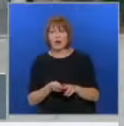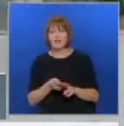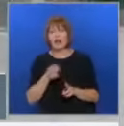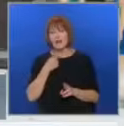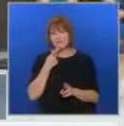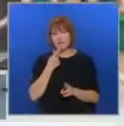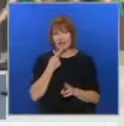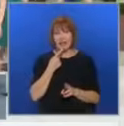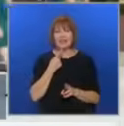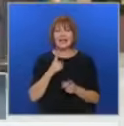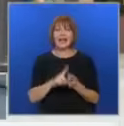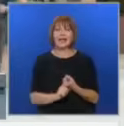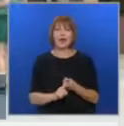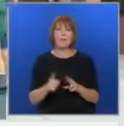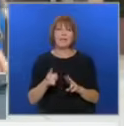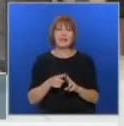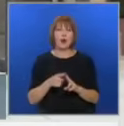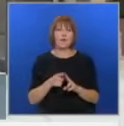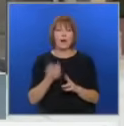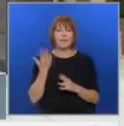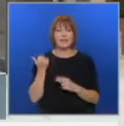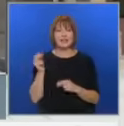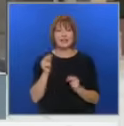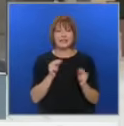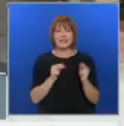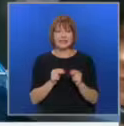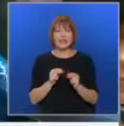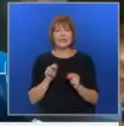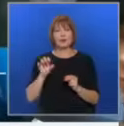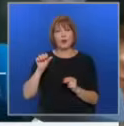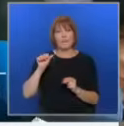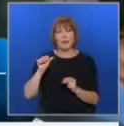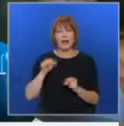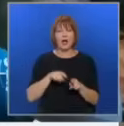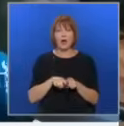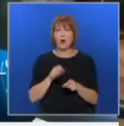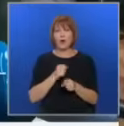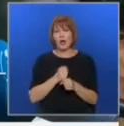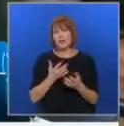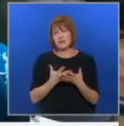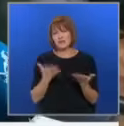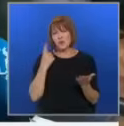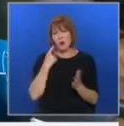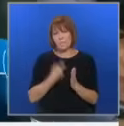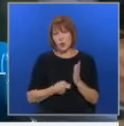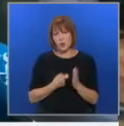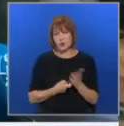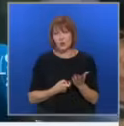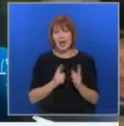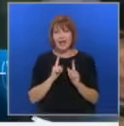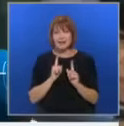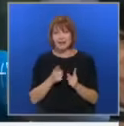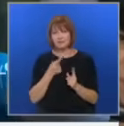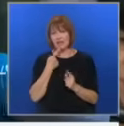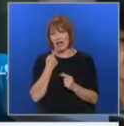съпредседателят на ППДБ Кирил Петков преди заседанието на парламентарната група. Колеги, много е просто. Става дума да се